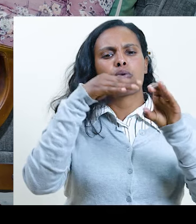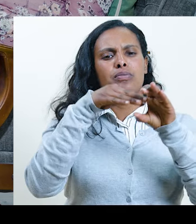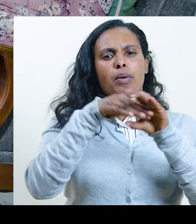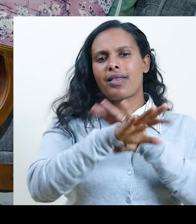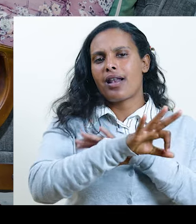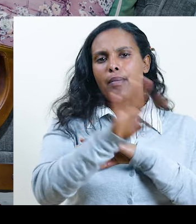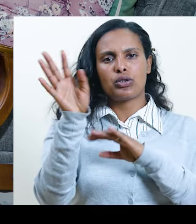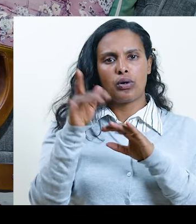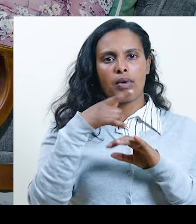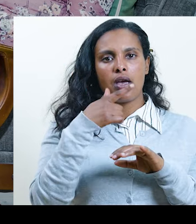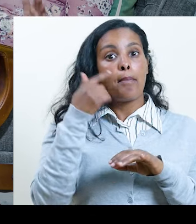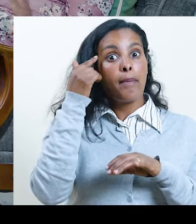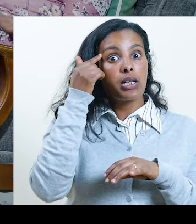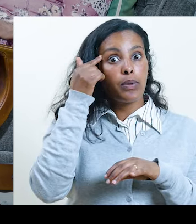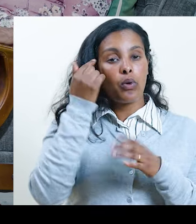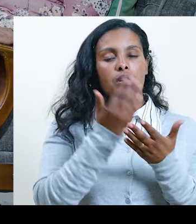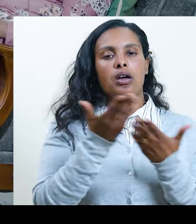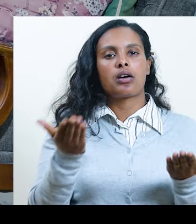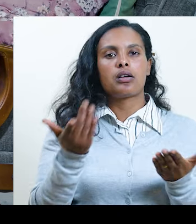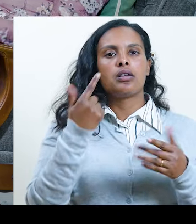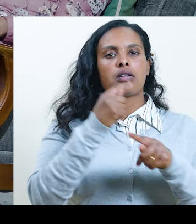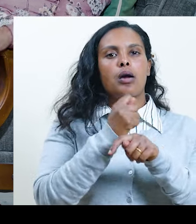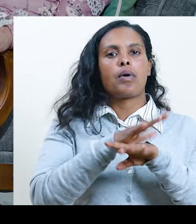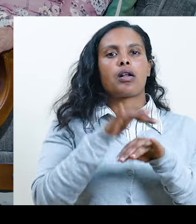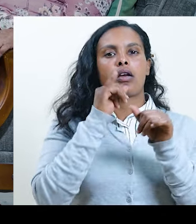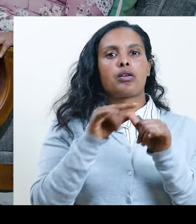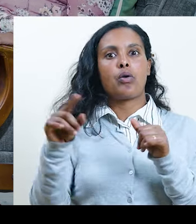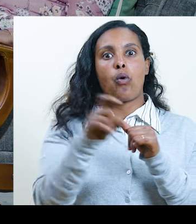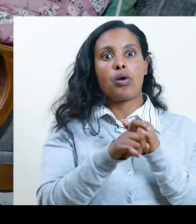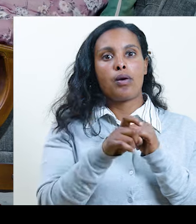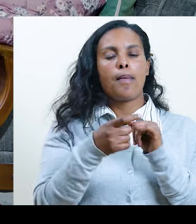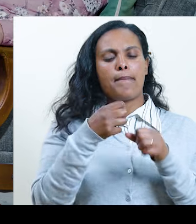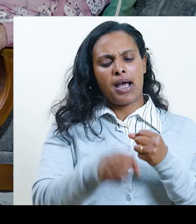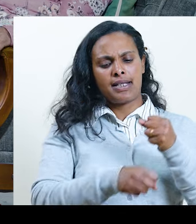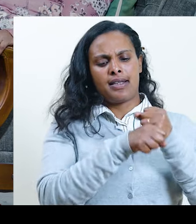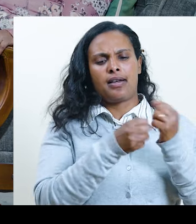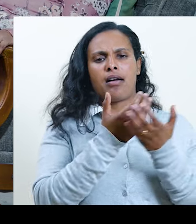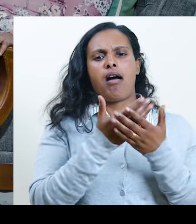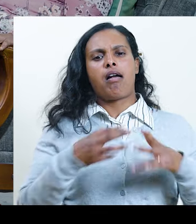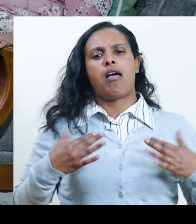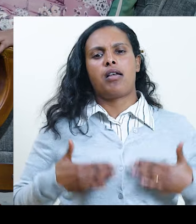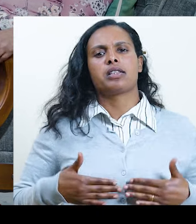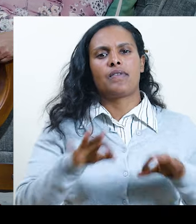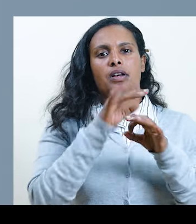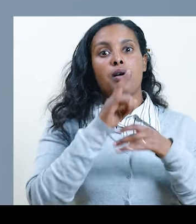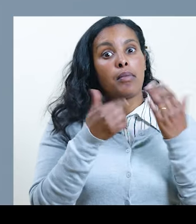ውስጥ መግባት የለባቸውም ብዬ የማስበውን ነገር ተግባር ላይ እንዳውለው የሚያግዘኝ አካል ያስፈልገኛል።